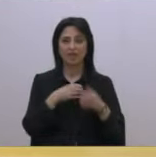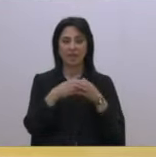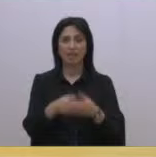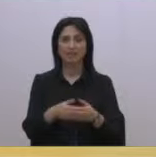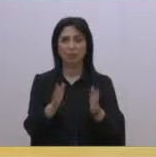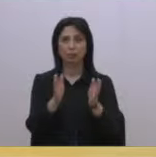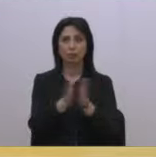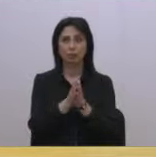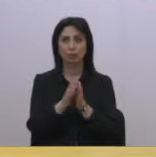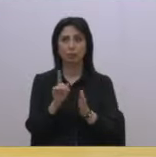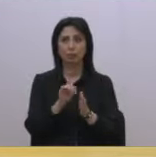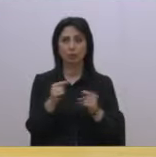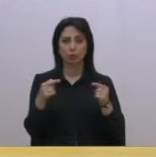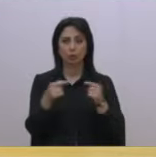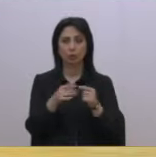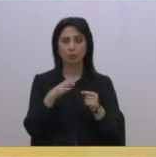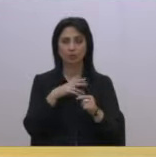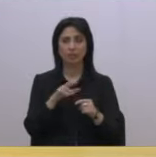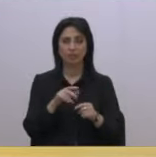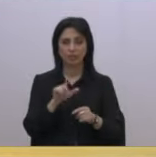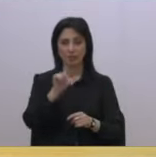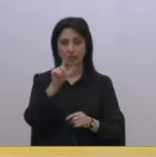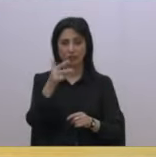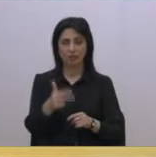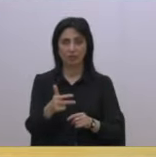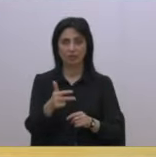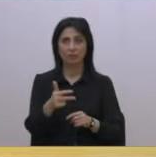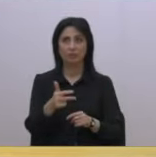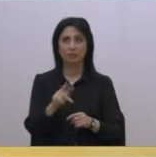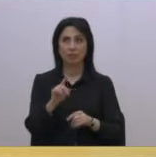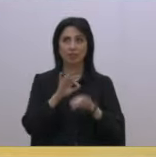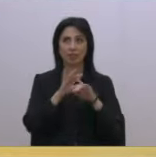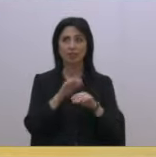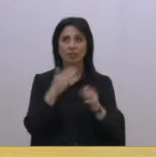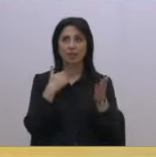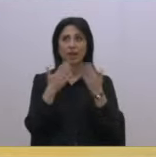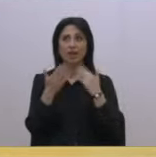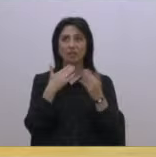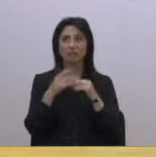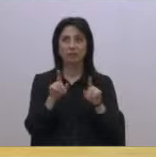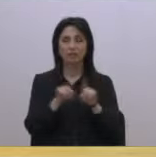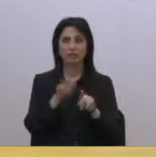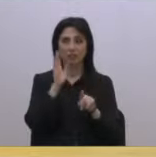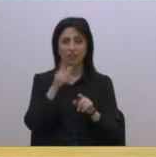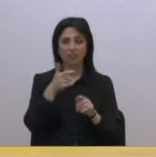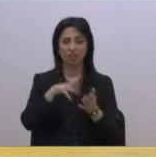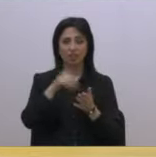ამიტომ გთხოვთ, რომ ზუსტად ვიყოთ სამის ნახევარზე, რათა ჩავატაროთ კენჭისხრები და ასევე იქნება